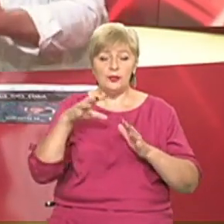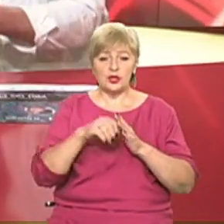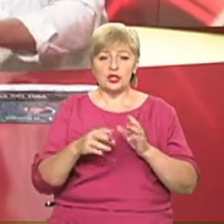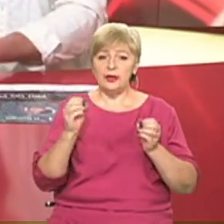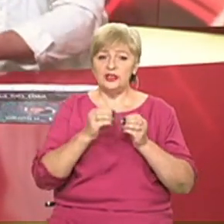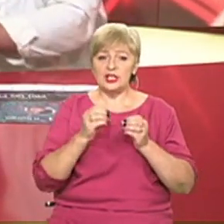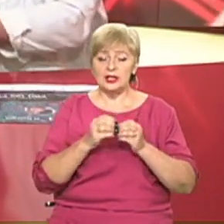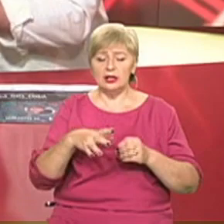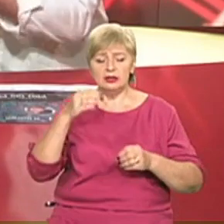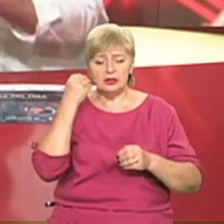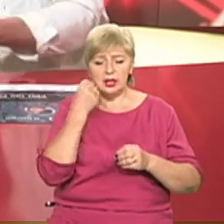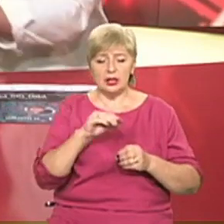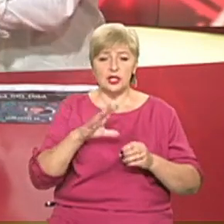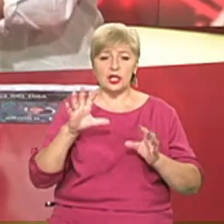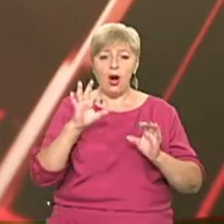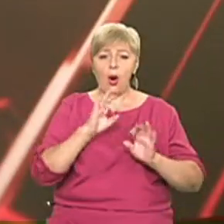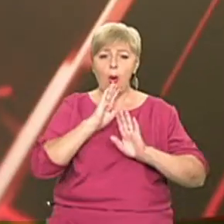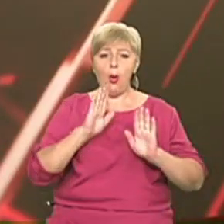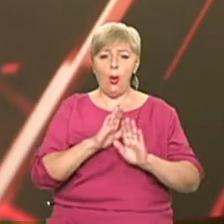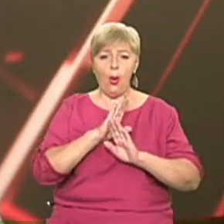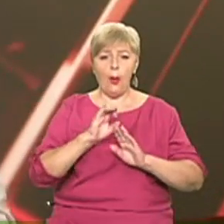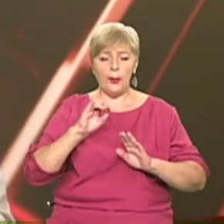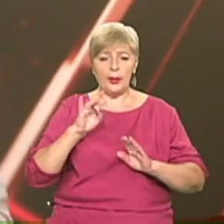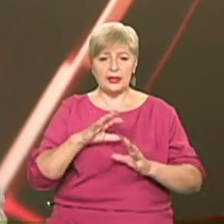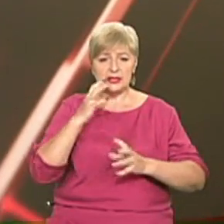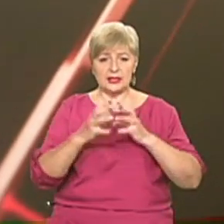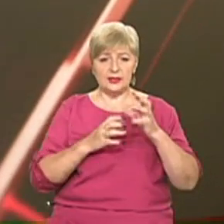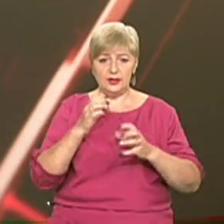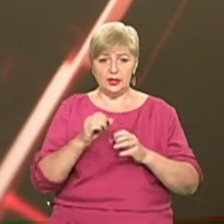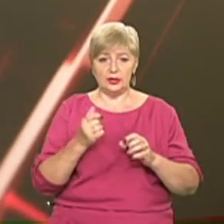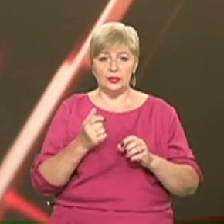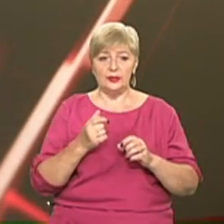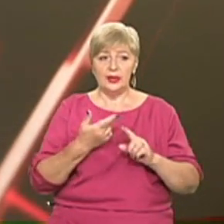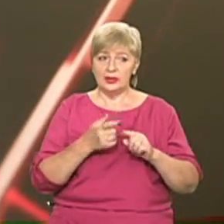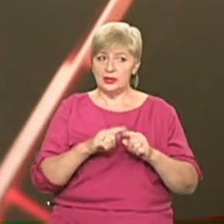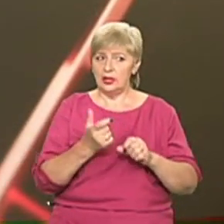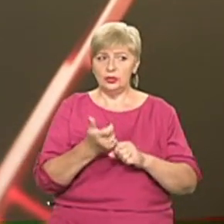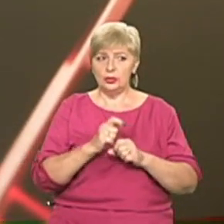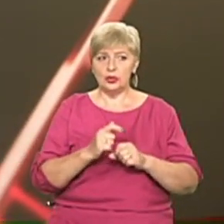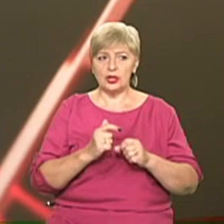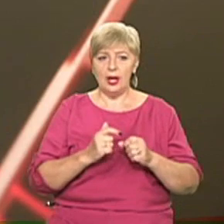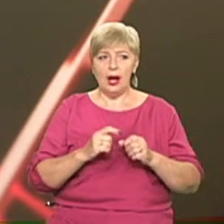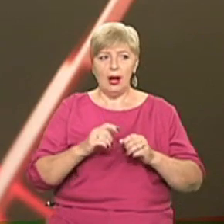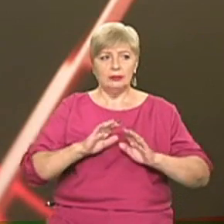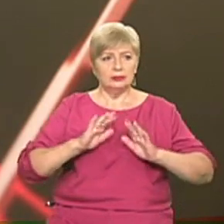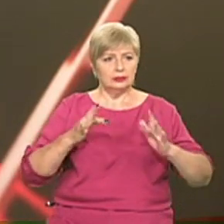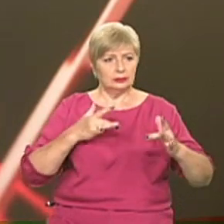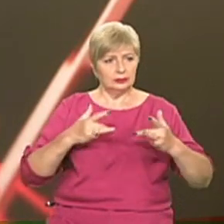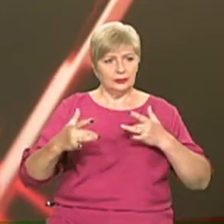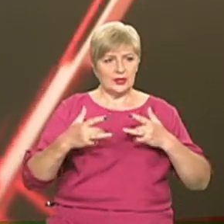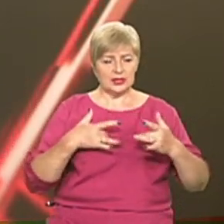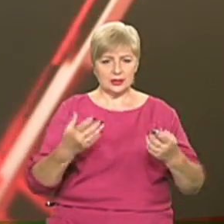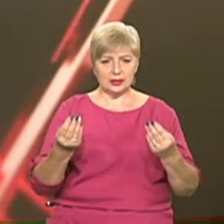Це дуже дивовижна візуально-музична, перформативно-театральна вистава, опера. Буде